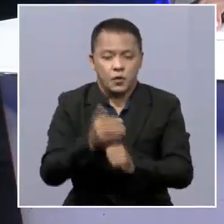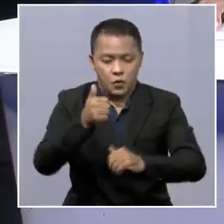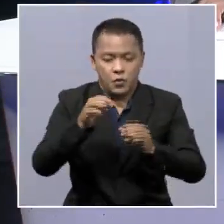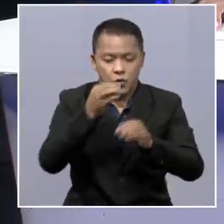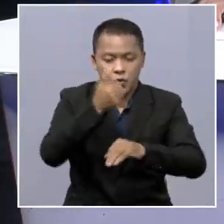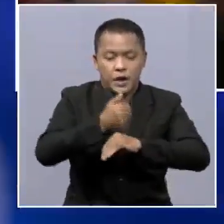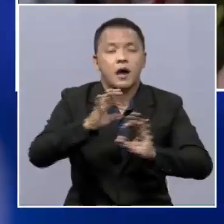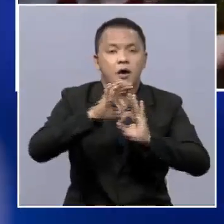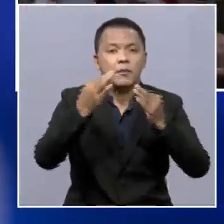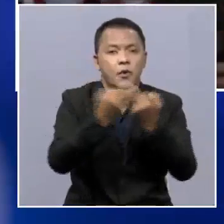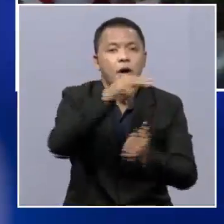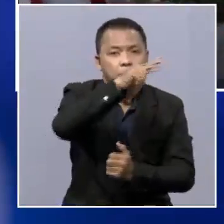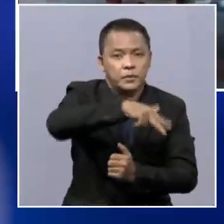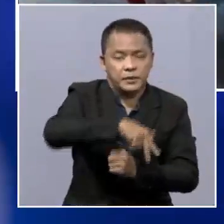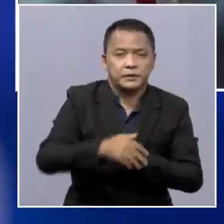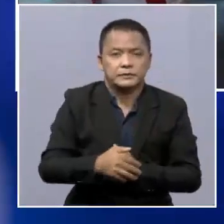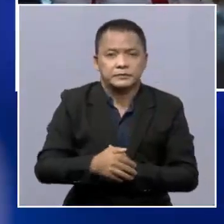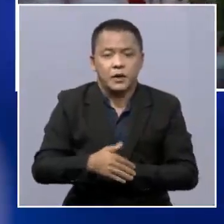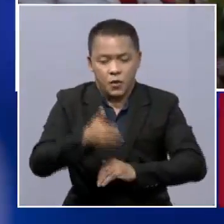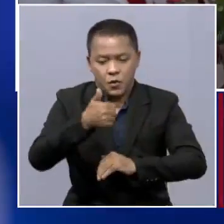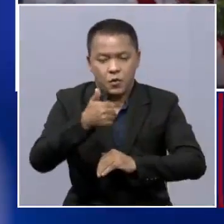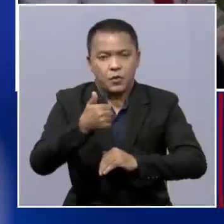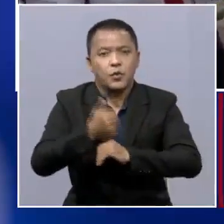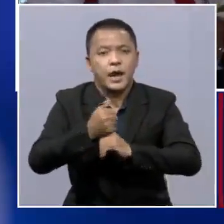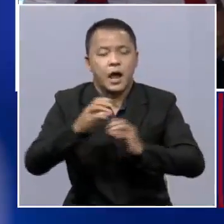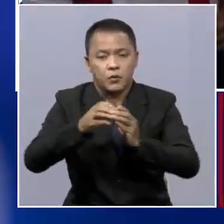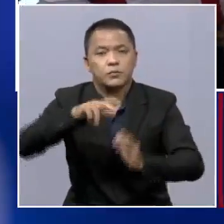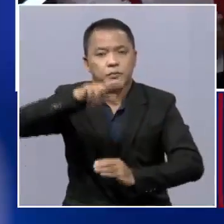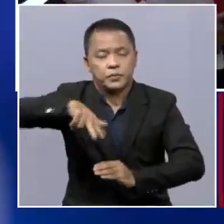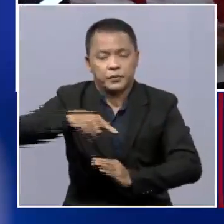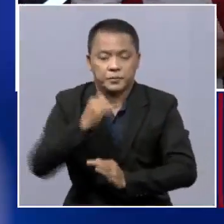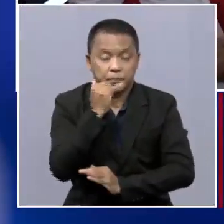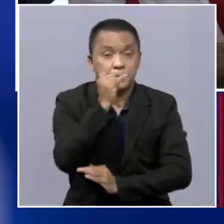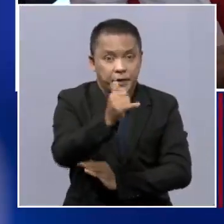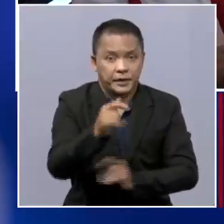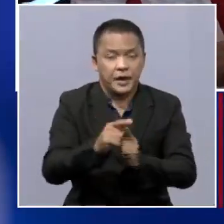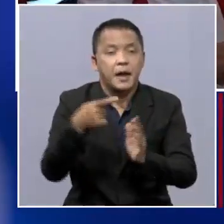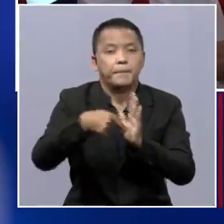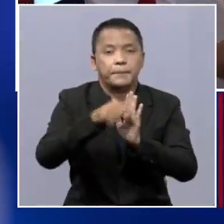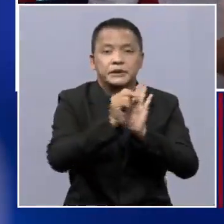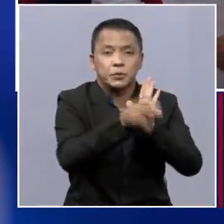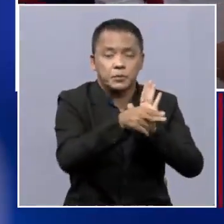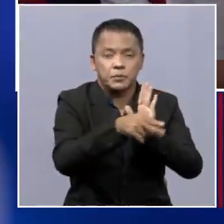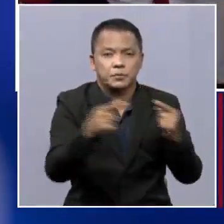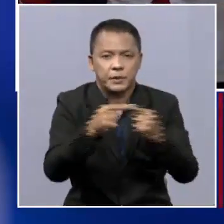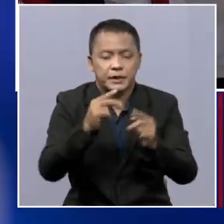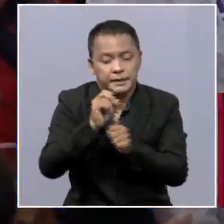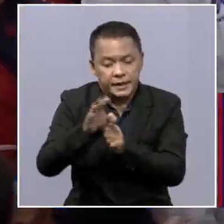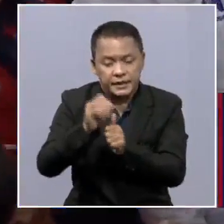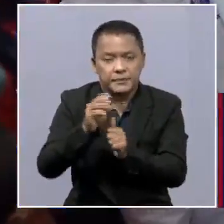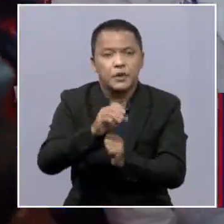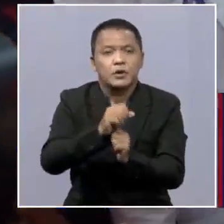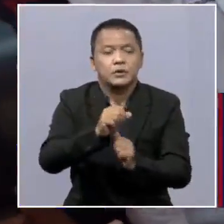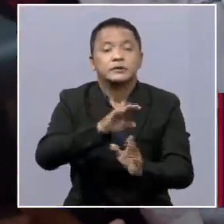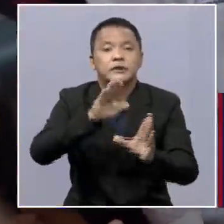อบครัวเพื่อไทยพร้อมด้วยคุณชลน่านสีแก้วหัวหน้าพรรคเพื่อไทยเขาเดินทางไปที่ปทุมธานีนะคะไปแนะนำตัวว่า